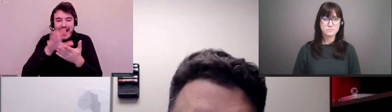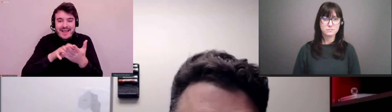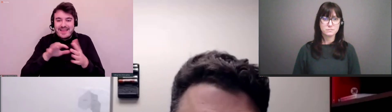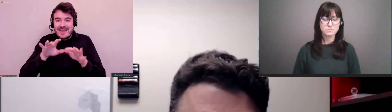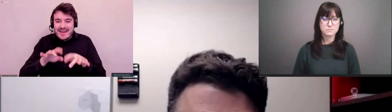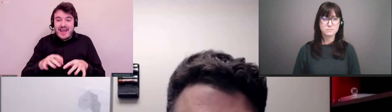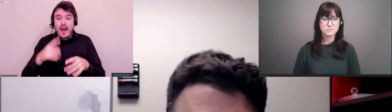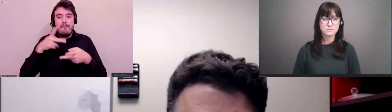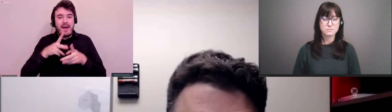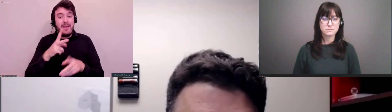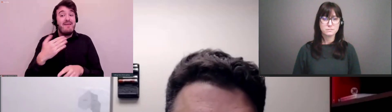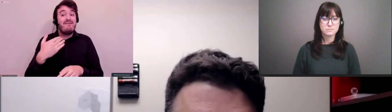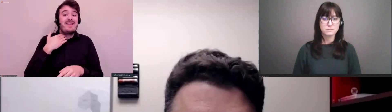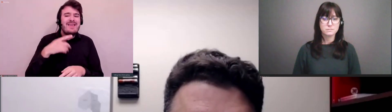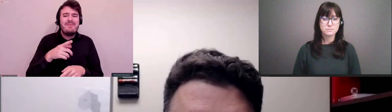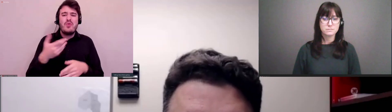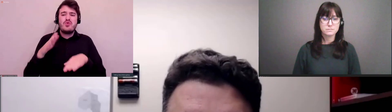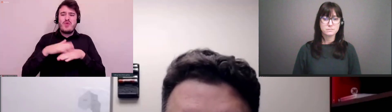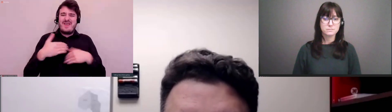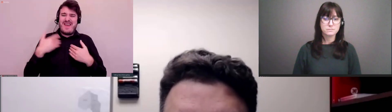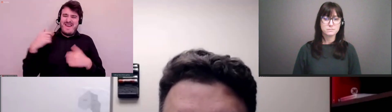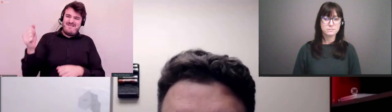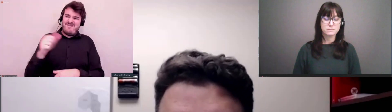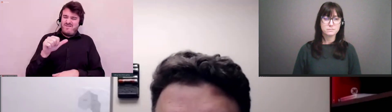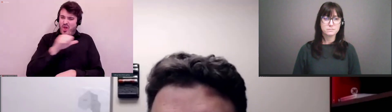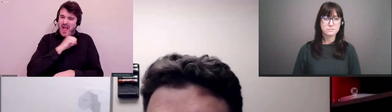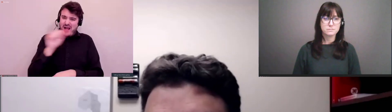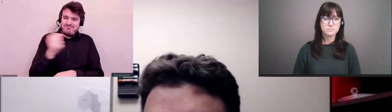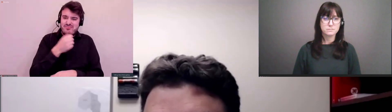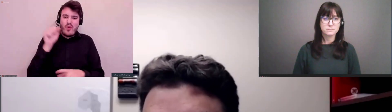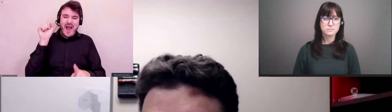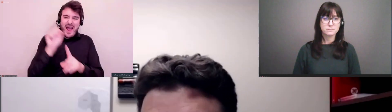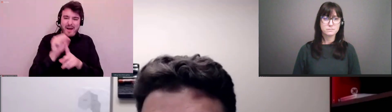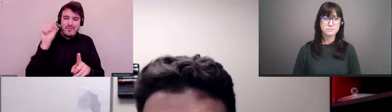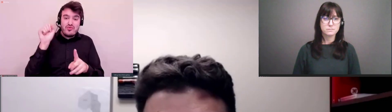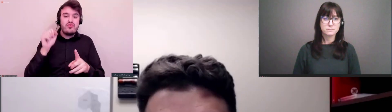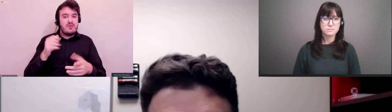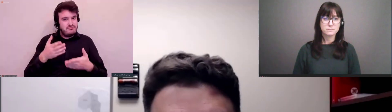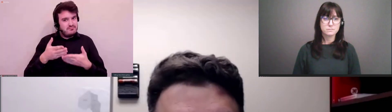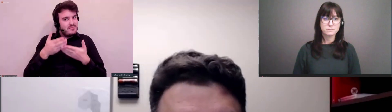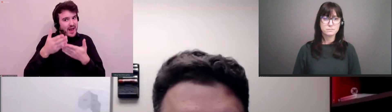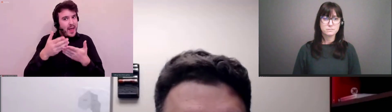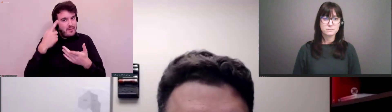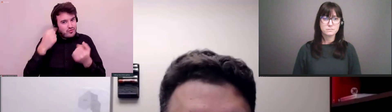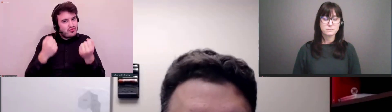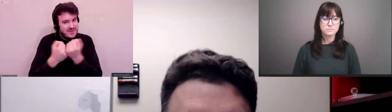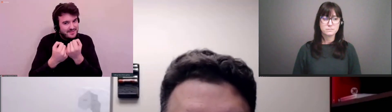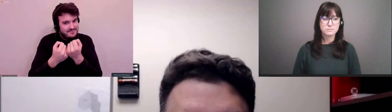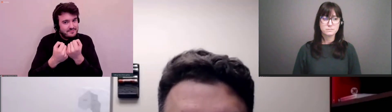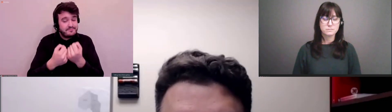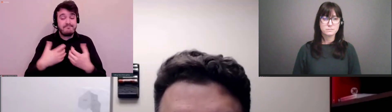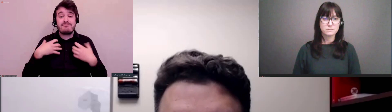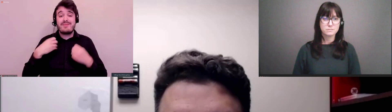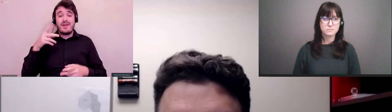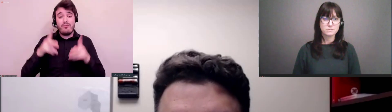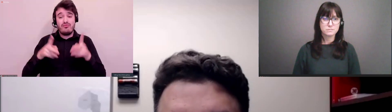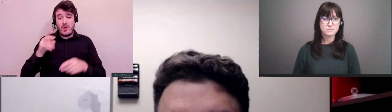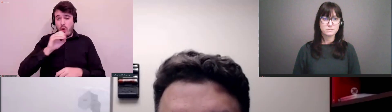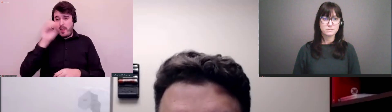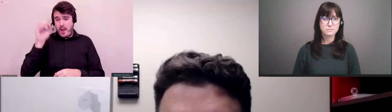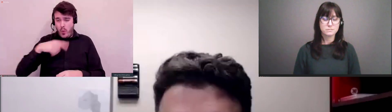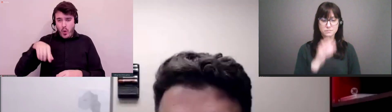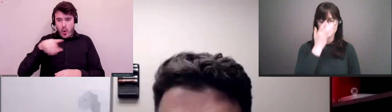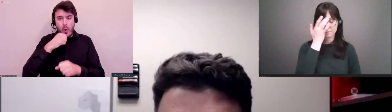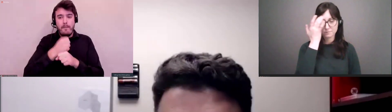soutien. Santé publique fera la promotion de ces nouvelles ressources par le biais de nos plateformes des